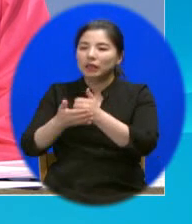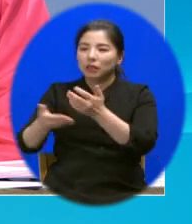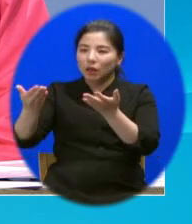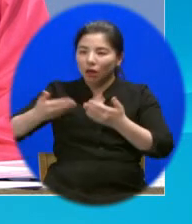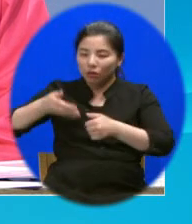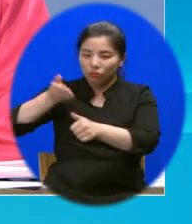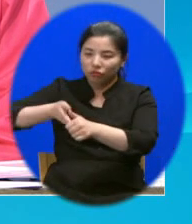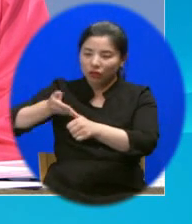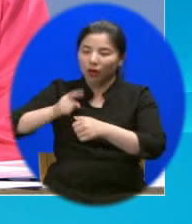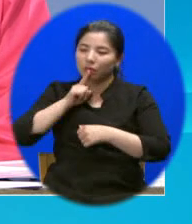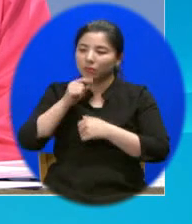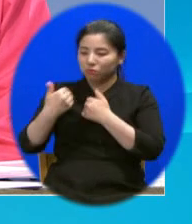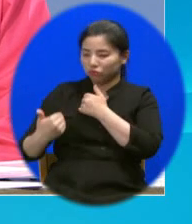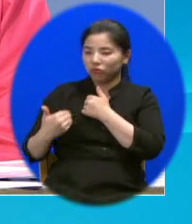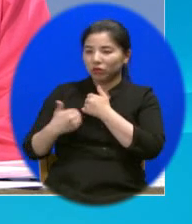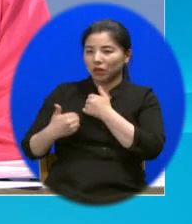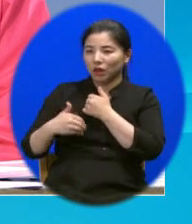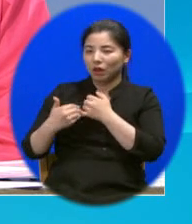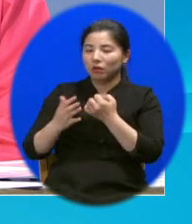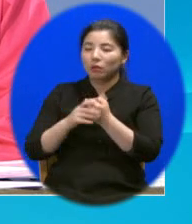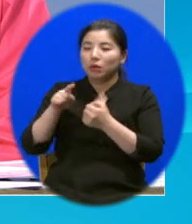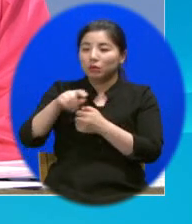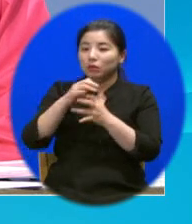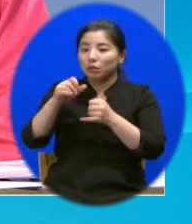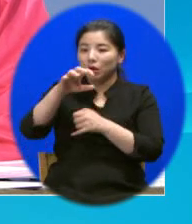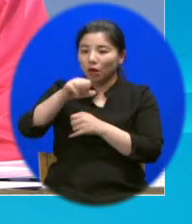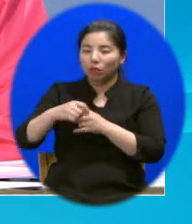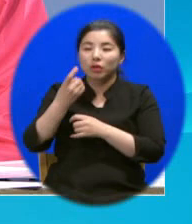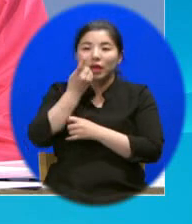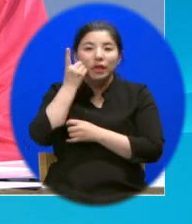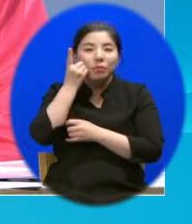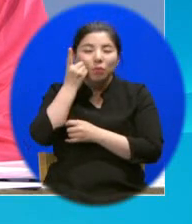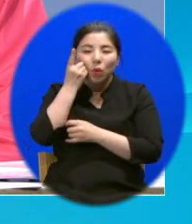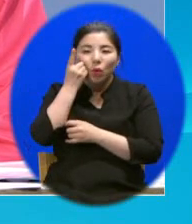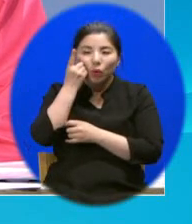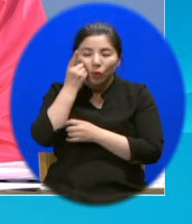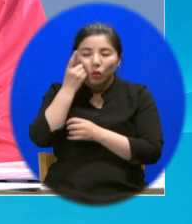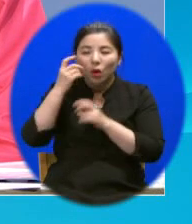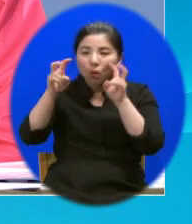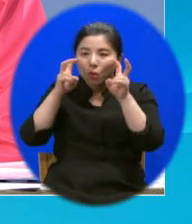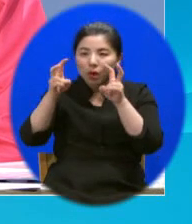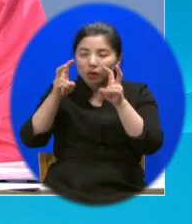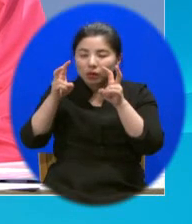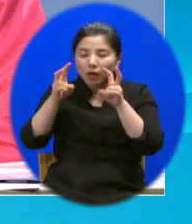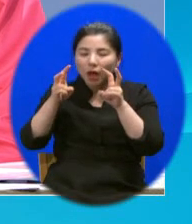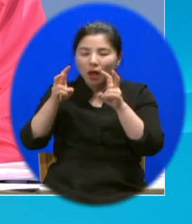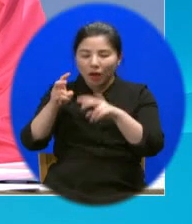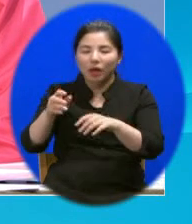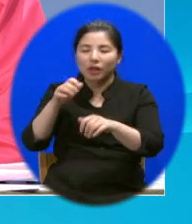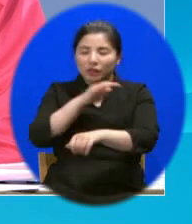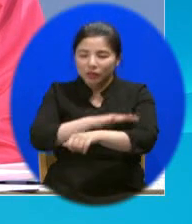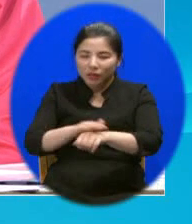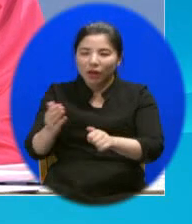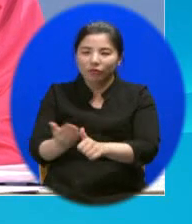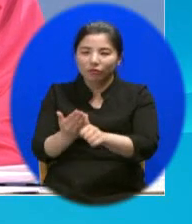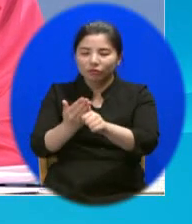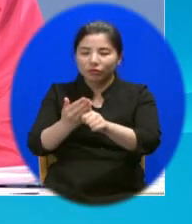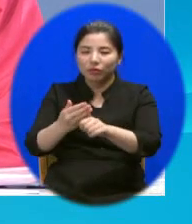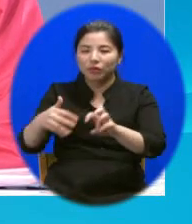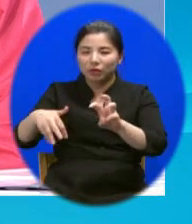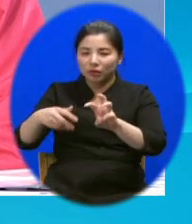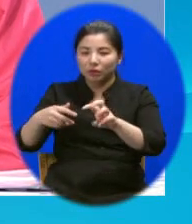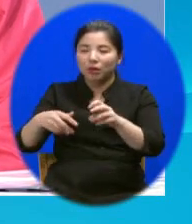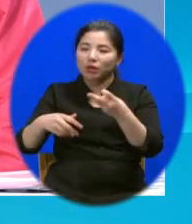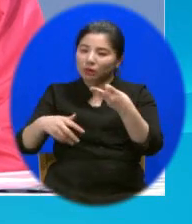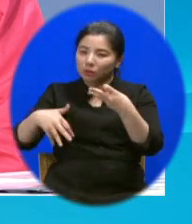해달라 해달라 그래서 그 사람의 가져온 핸드폰으로 회사 자라서 세계적인 기업으로 키워라 13초 짜리